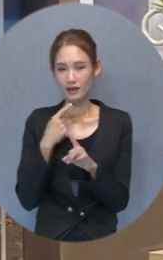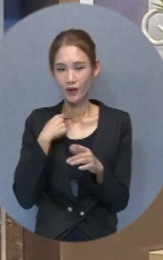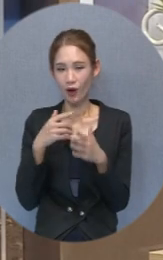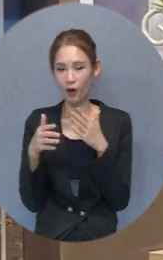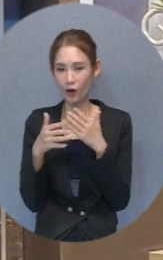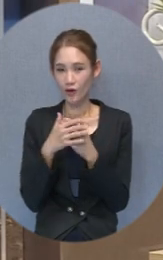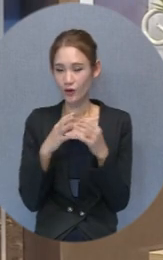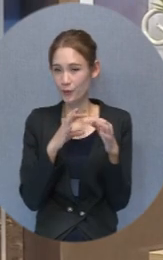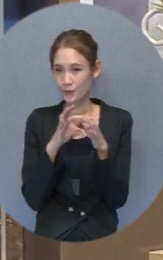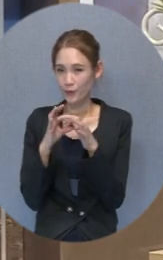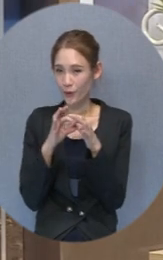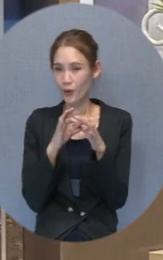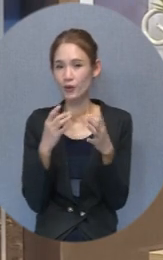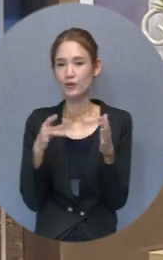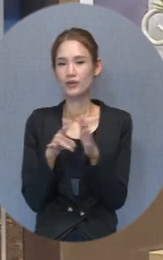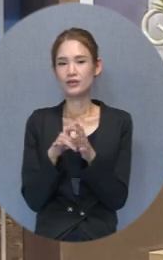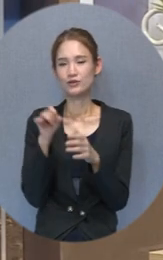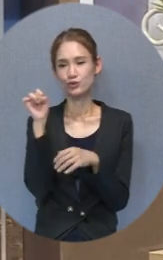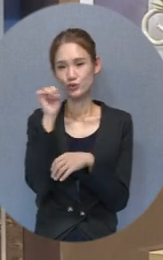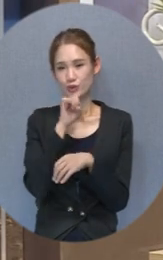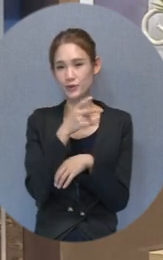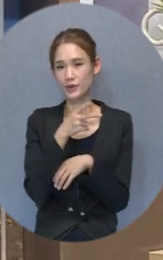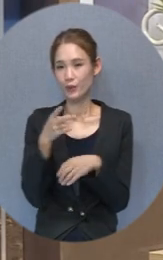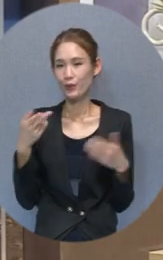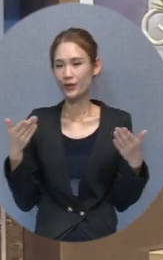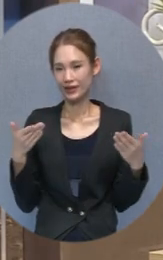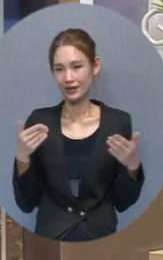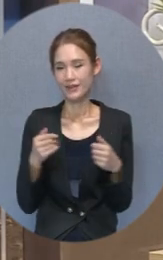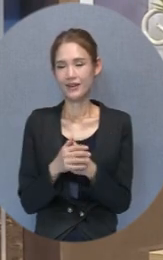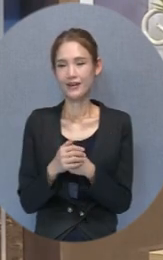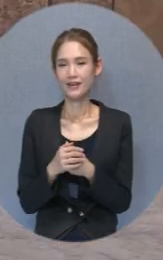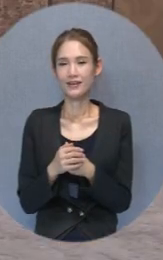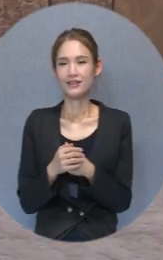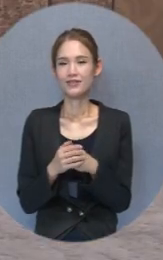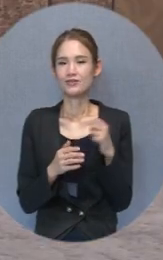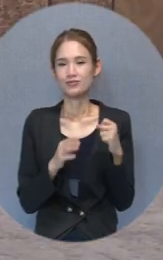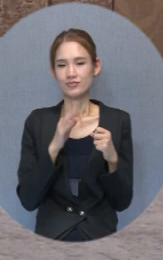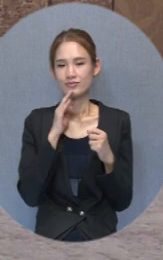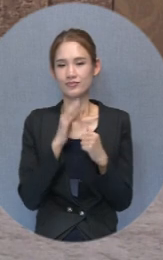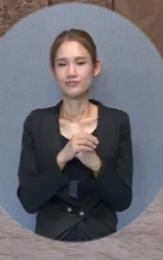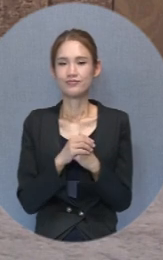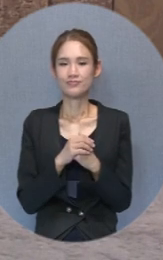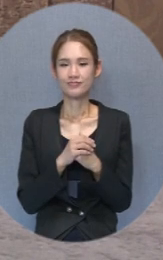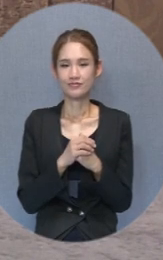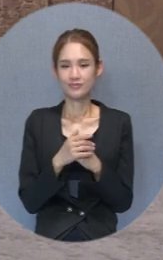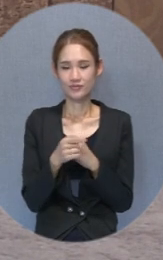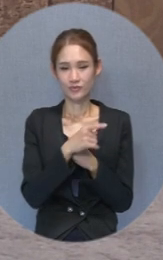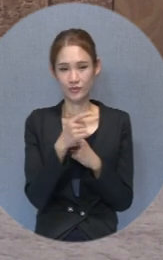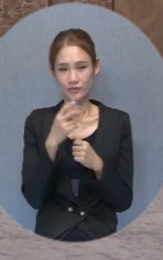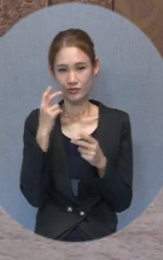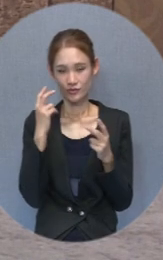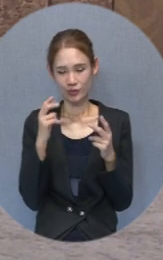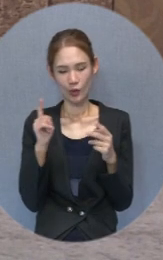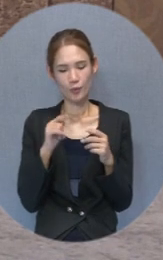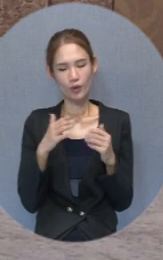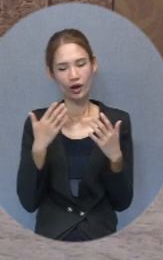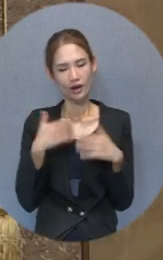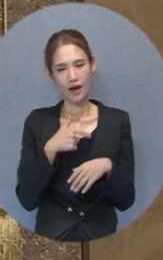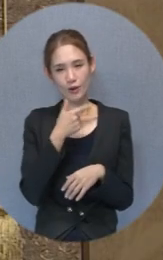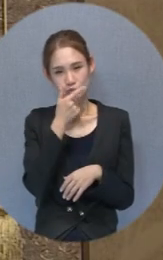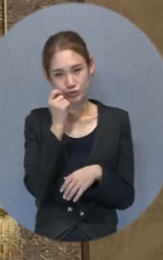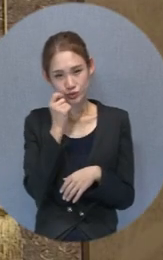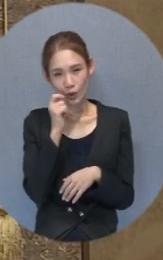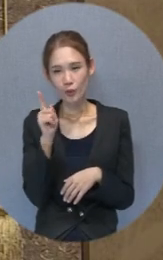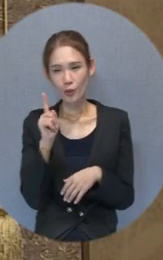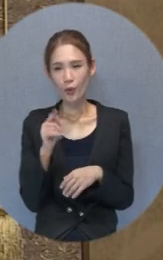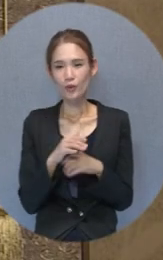수 있는 예, 취미가 또 네. 일이 되는. 네. 네, 맞아요. 그리고 이제 그분들의 약간 큰 취약한 부분이